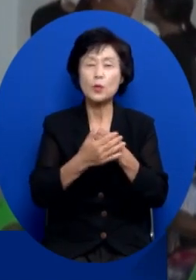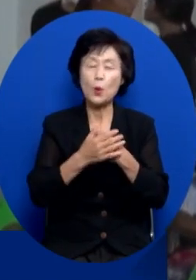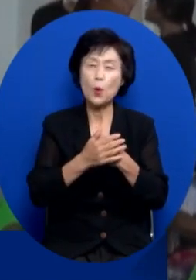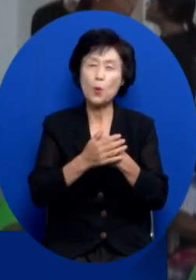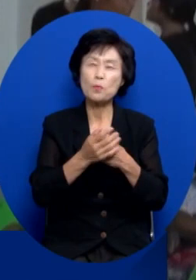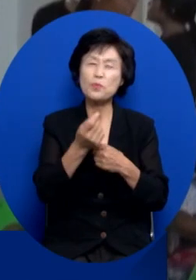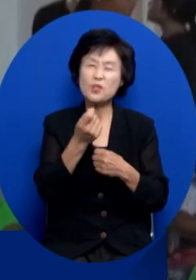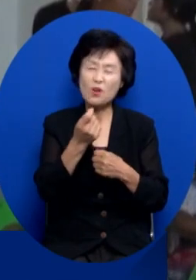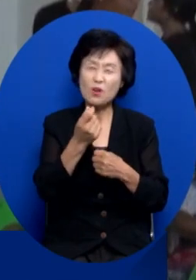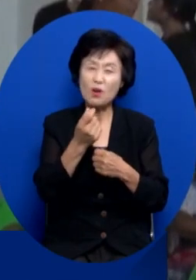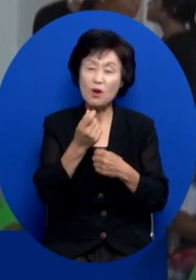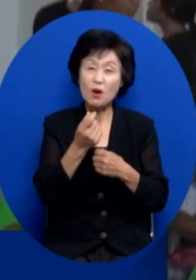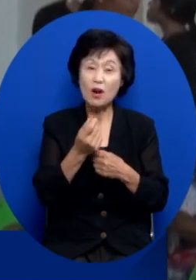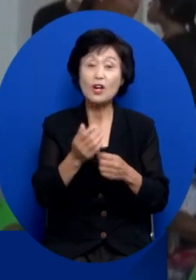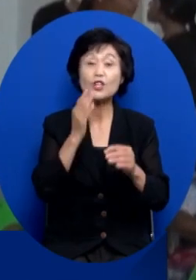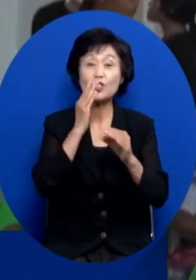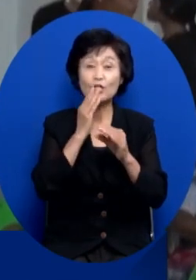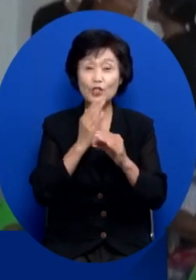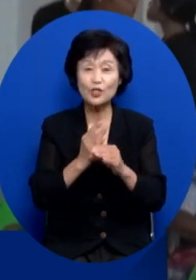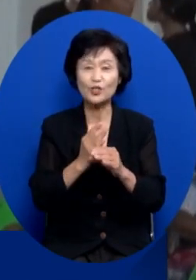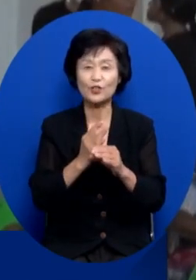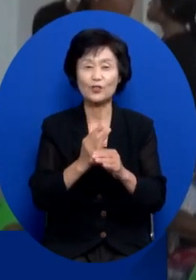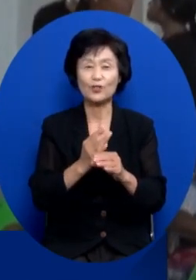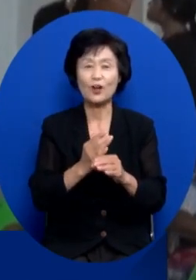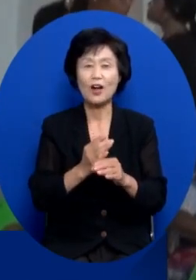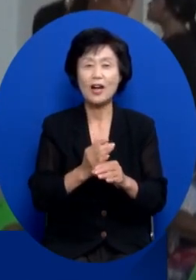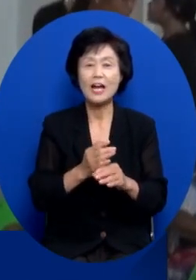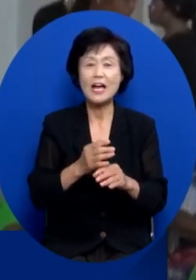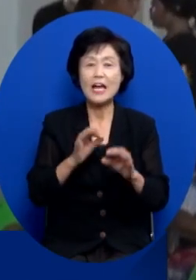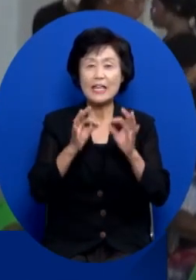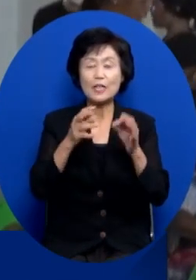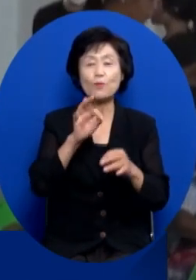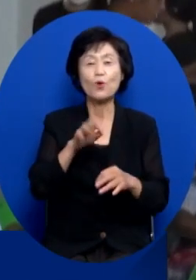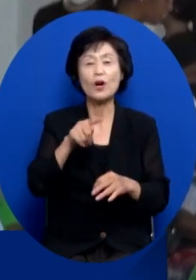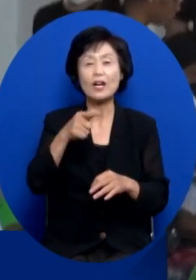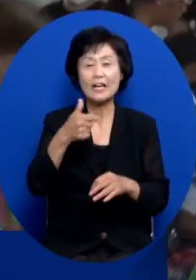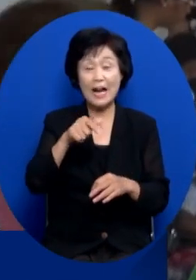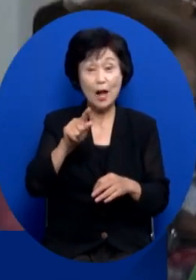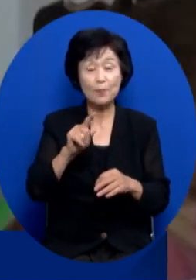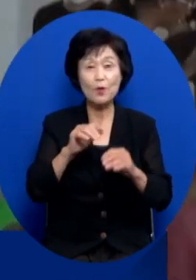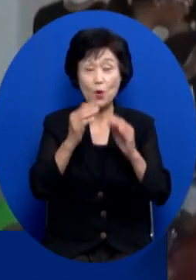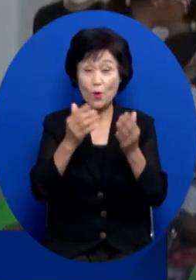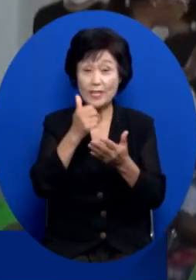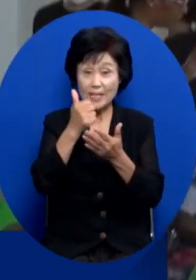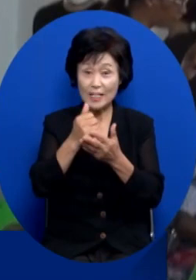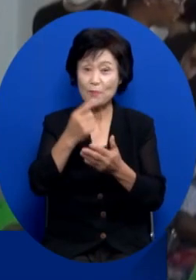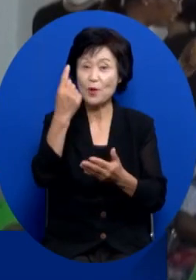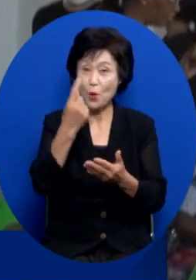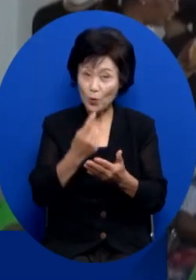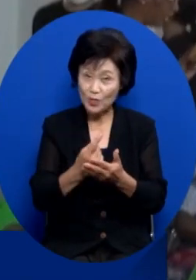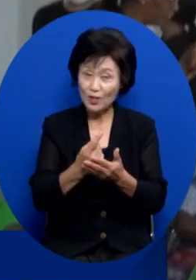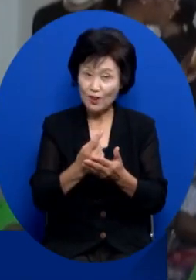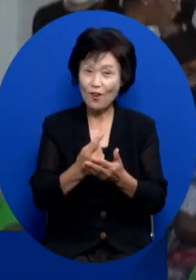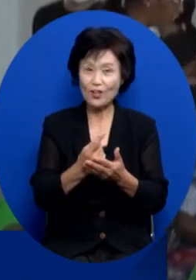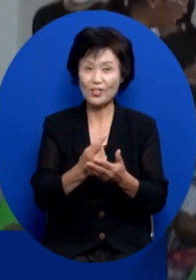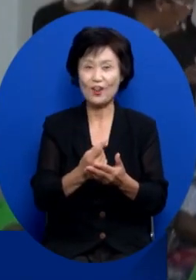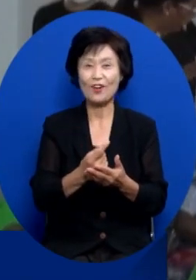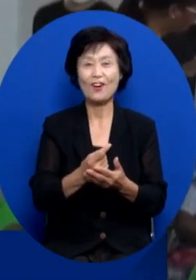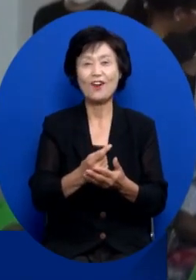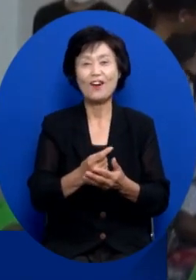중에 우리 김원가 원장님이 필리핀 전 지역을 의료 선교로 다니시는 것으로 알고